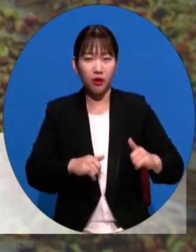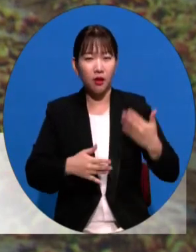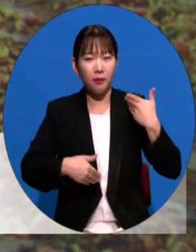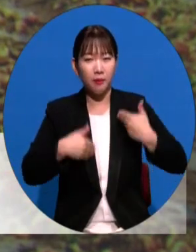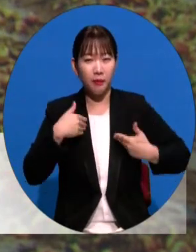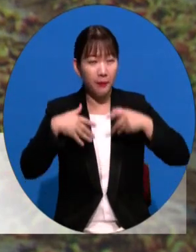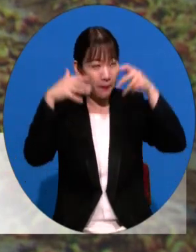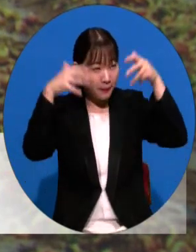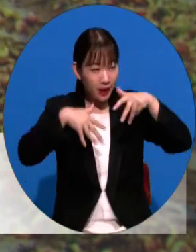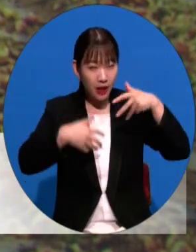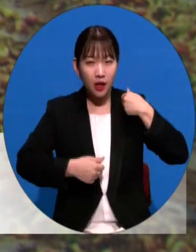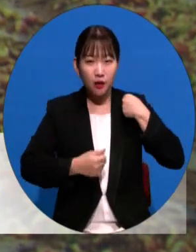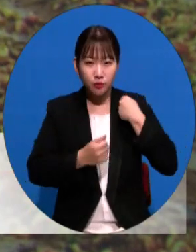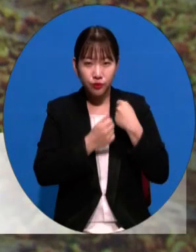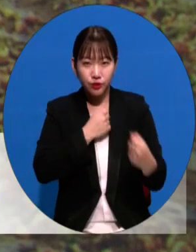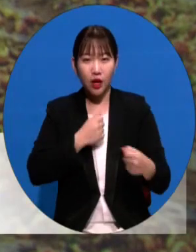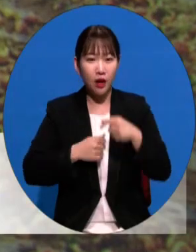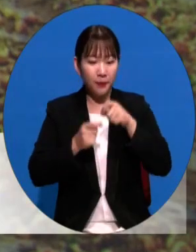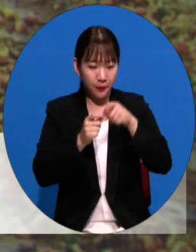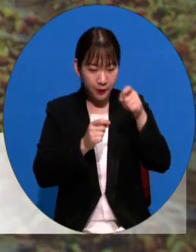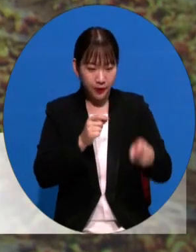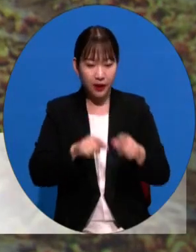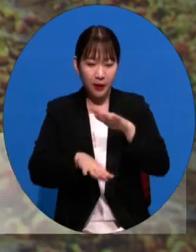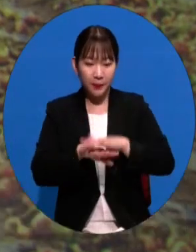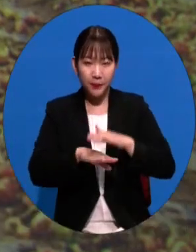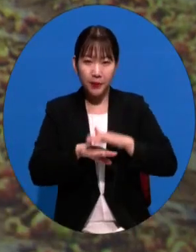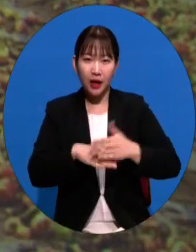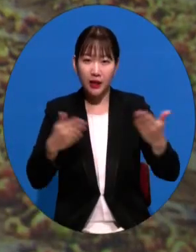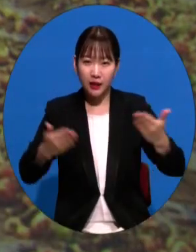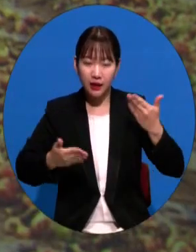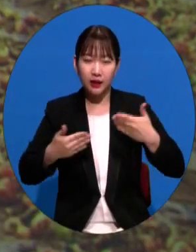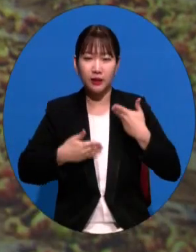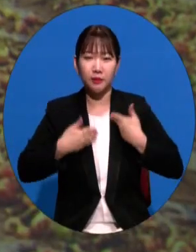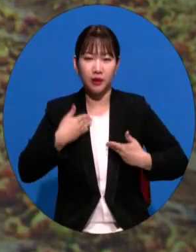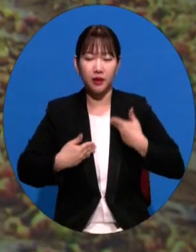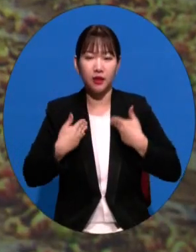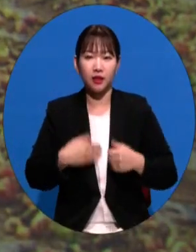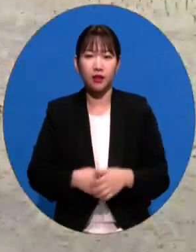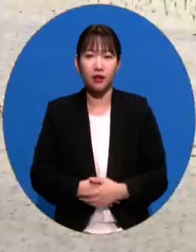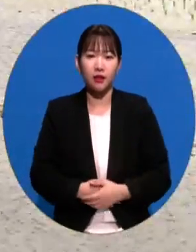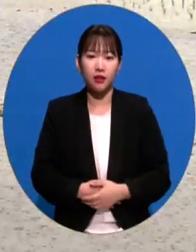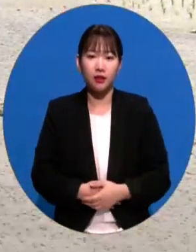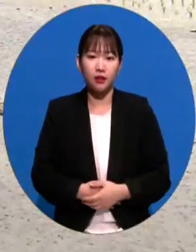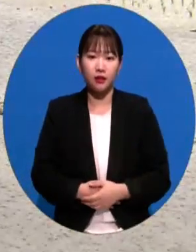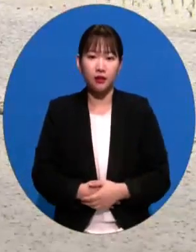쏟아지는 피해도 모내기와 밭작물 수확에 나섰습니다 서일영 기자입니다